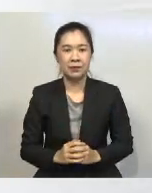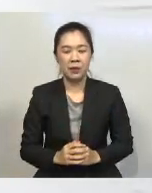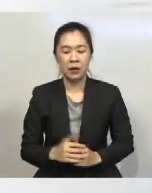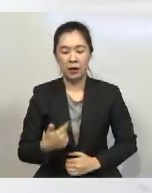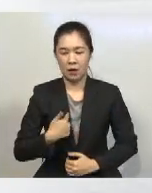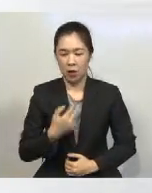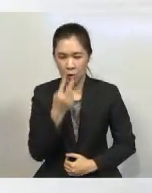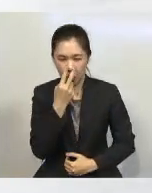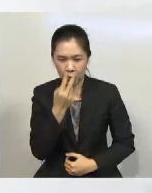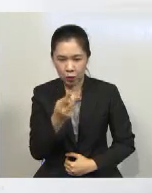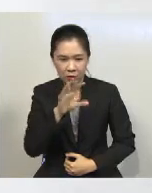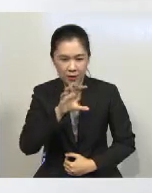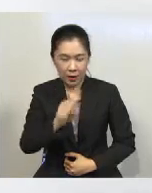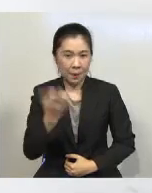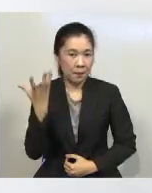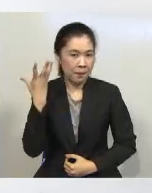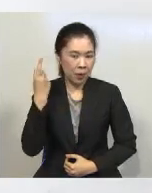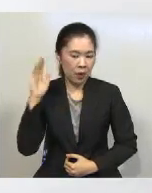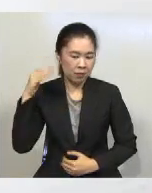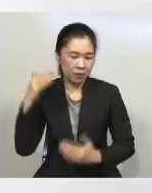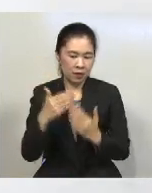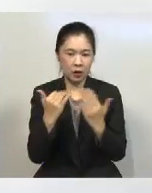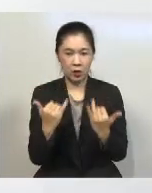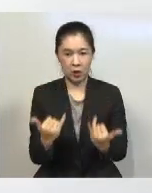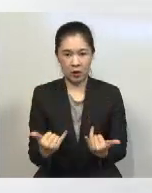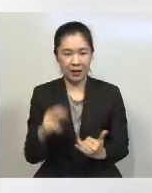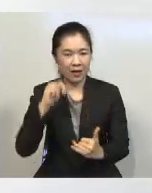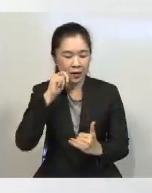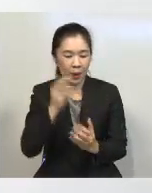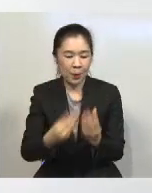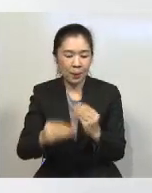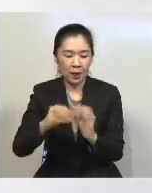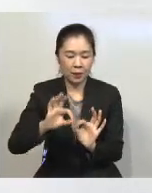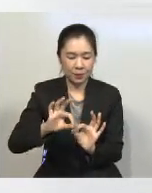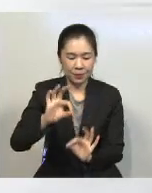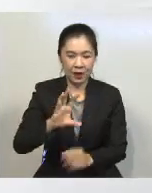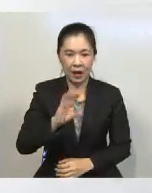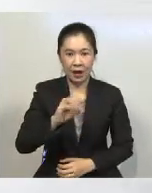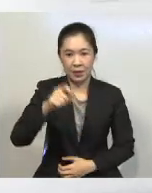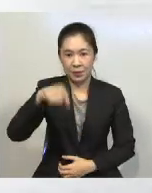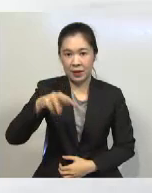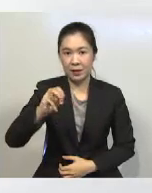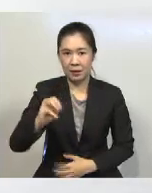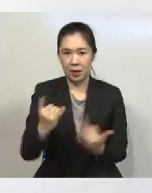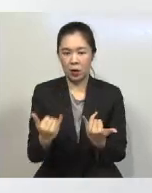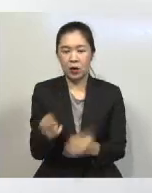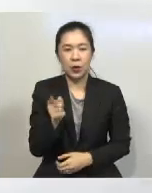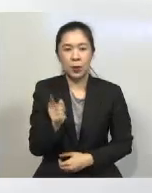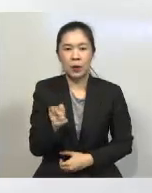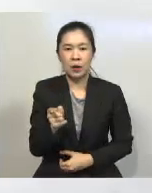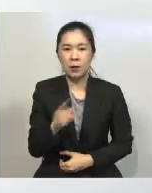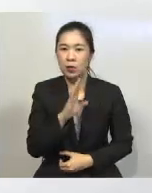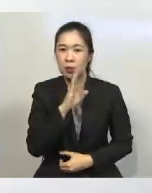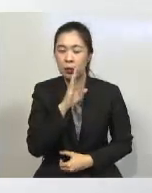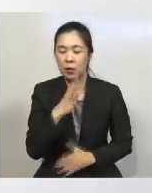สังเกตนะครับจากเมื่อวานถึงวันนี้มีปริมาณน้ำเพิ่มขึ้นนี่ประมาณ50เซนตอนนี้ก็เริ่มทรงตัวนะครับเราก็เพียงแค่รอว่าถ้าน้ำระ